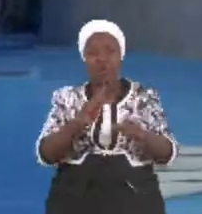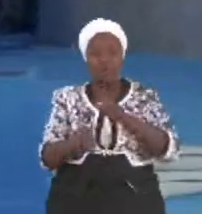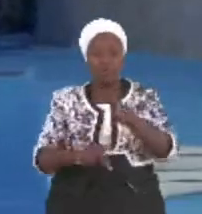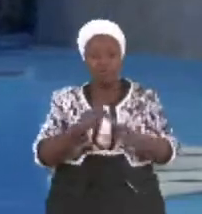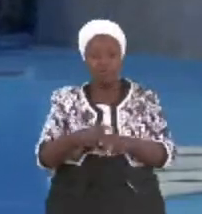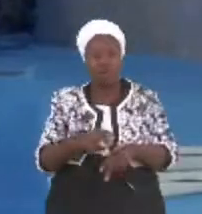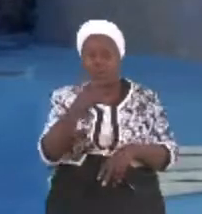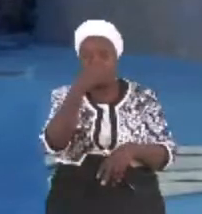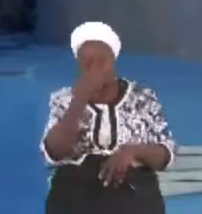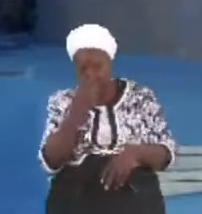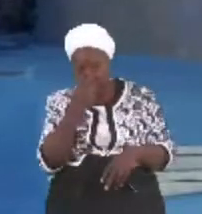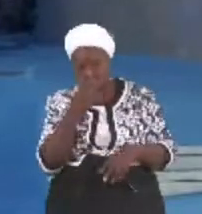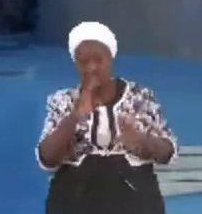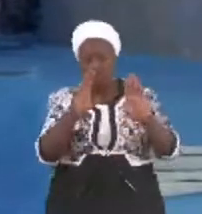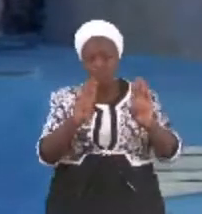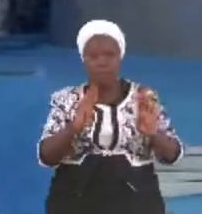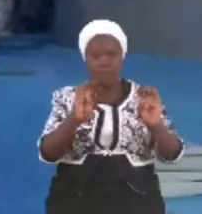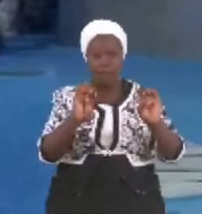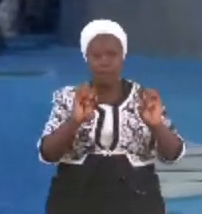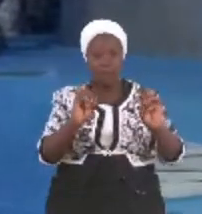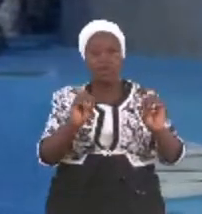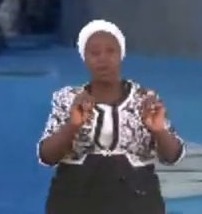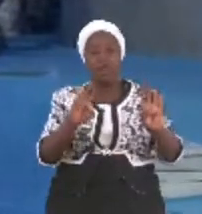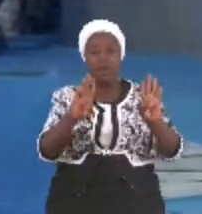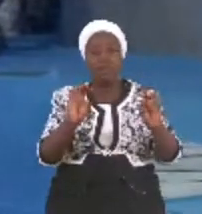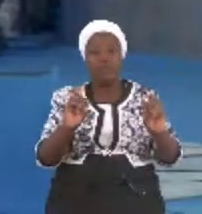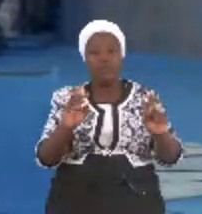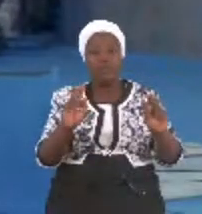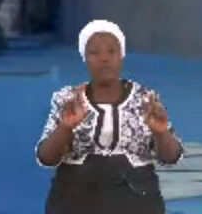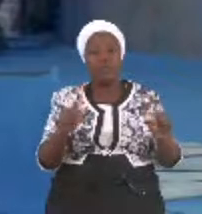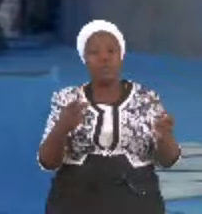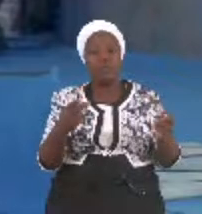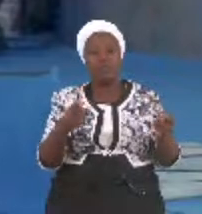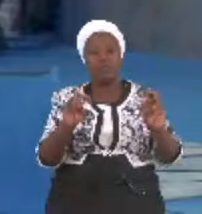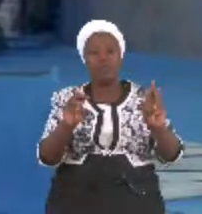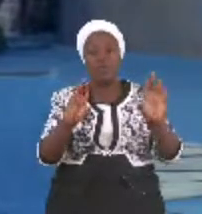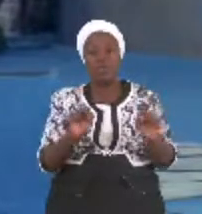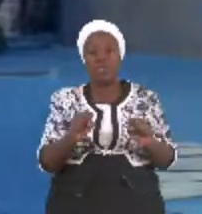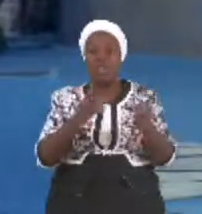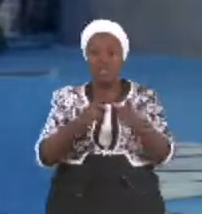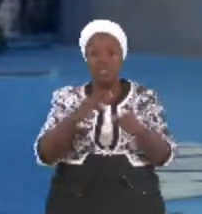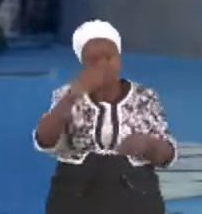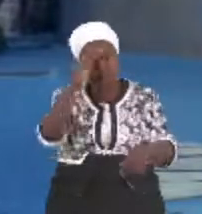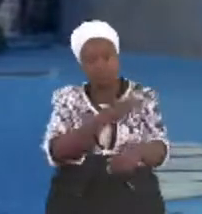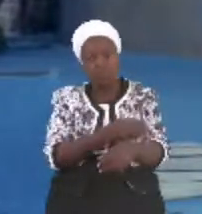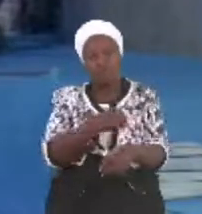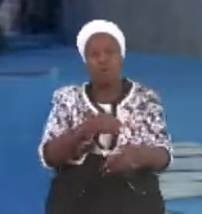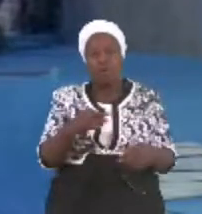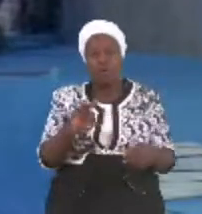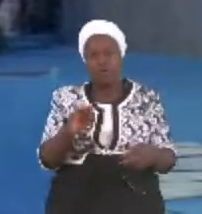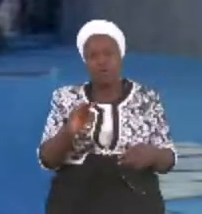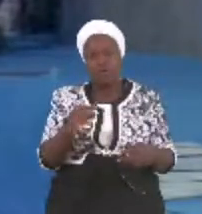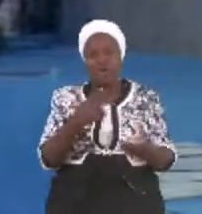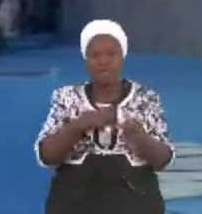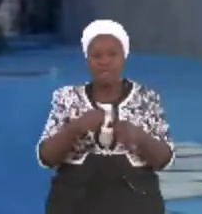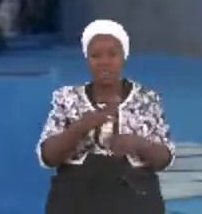Timée, Bartimée, mendiant, aveugle, était assis au bord du chemin.